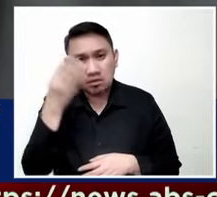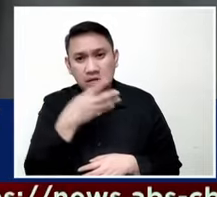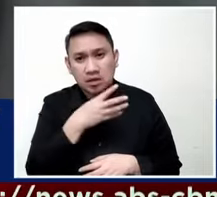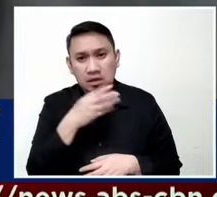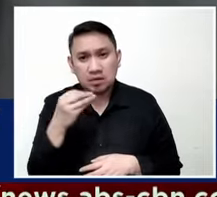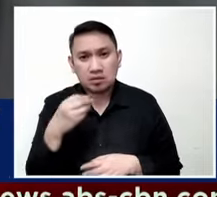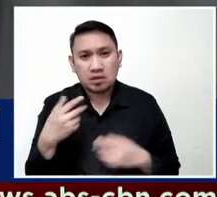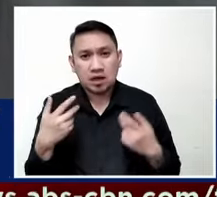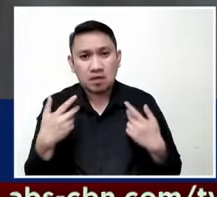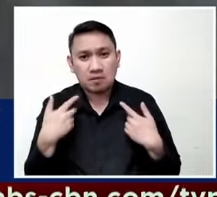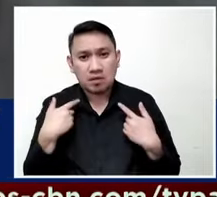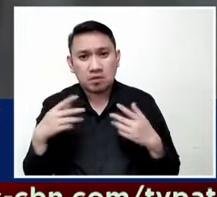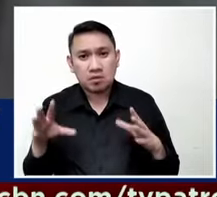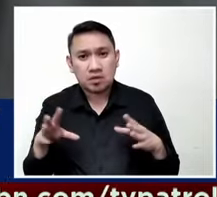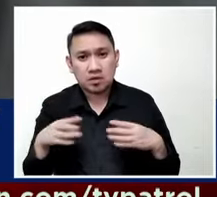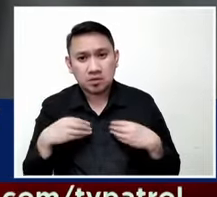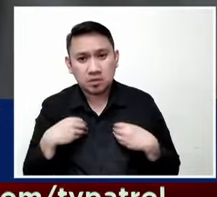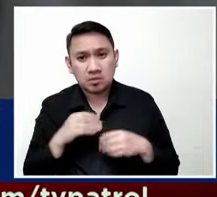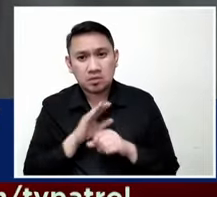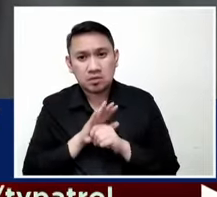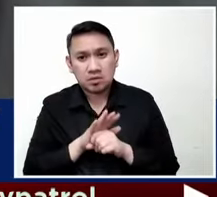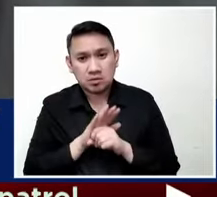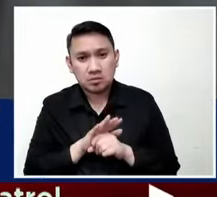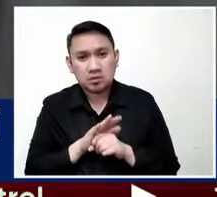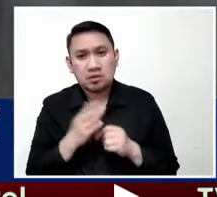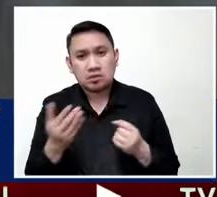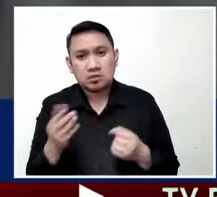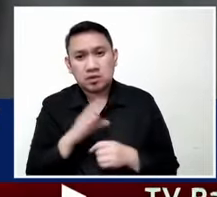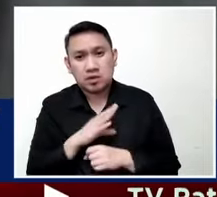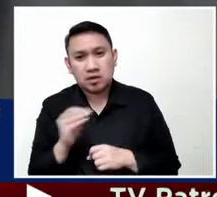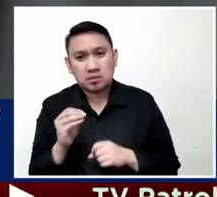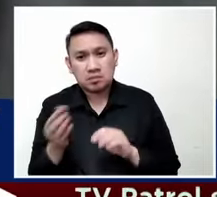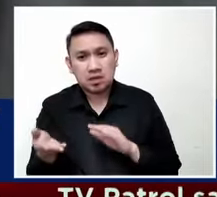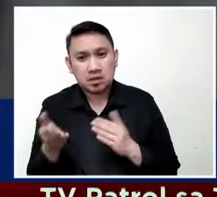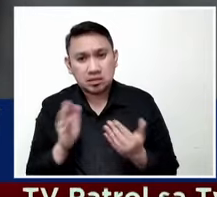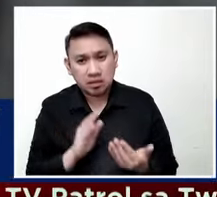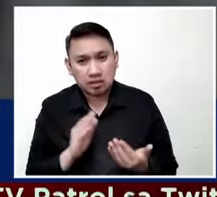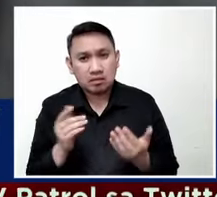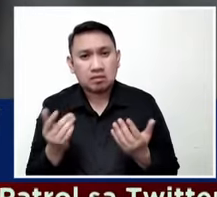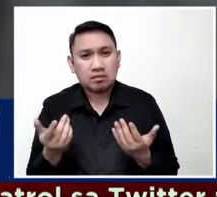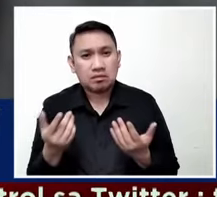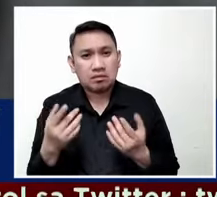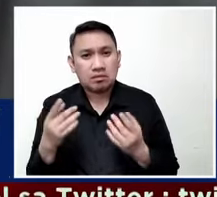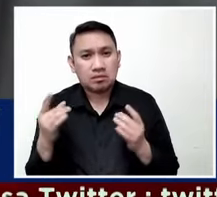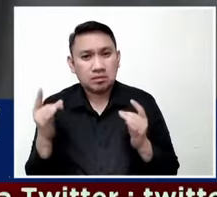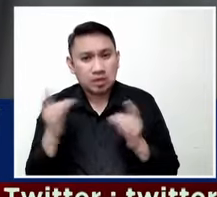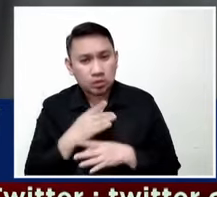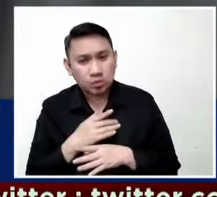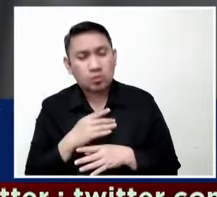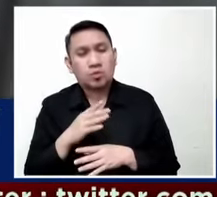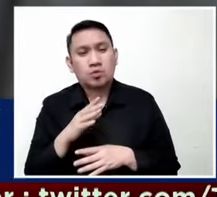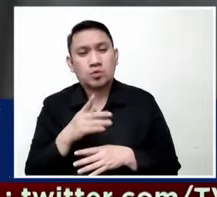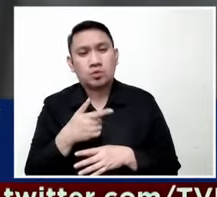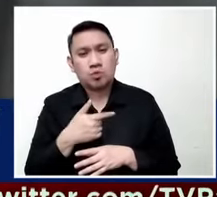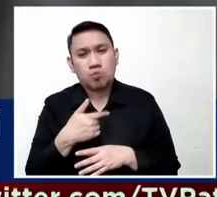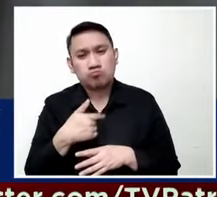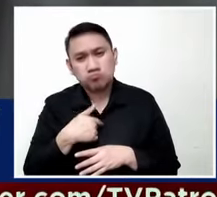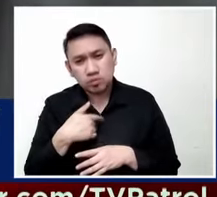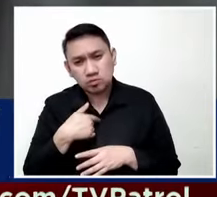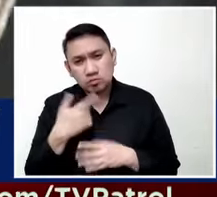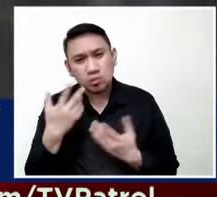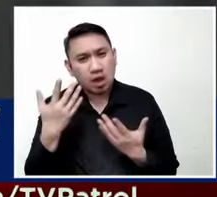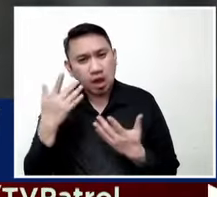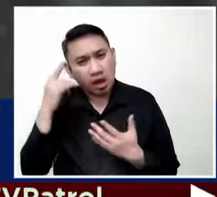akong pressure at death threats na. So, wala akong naging choice kundi kung saan